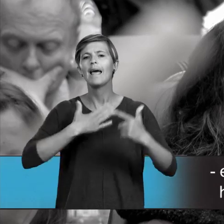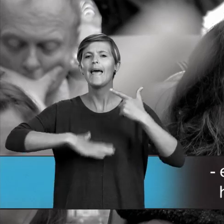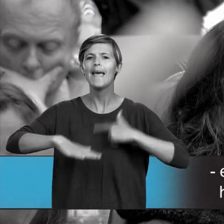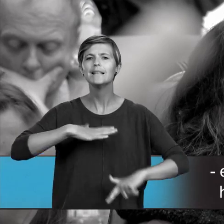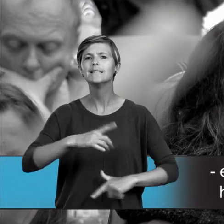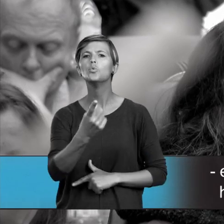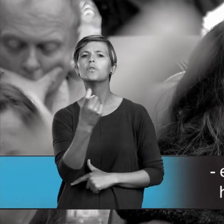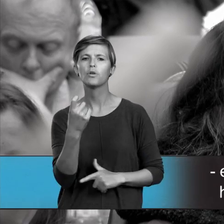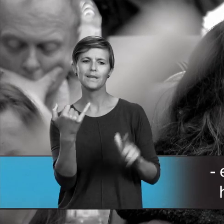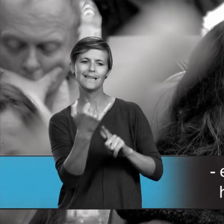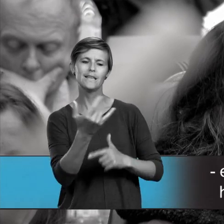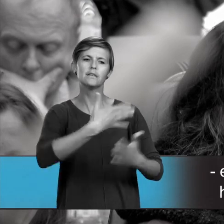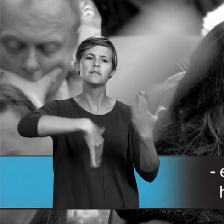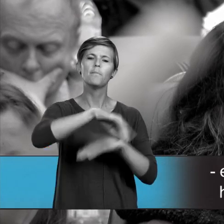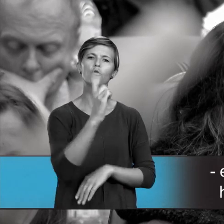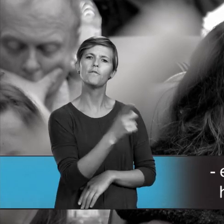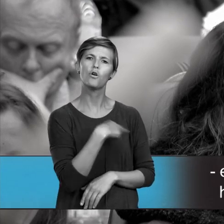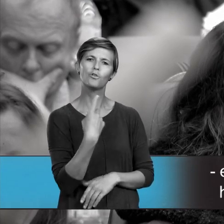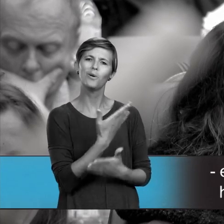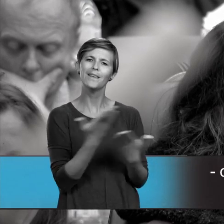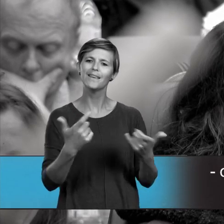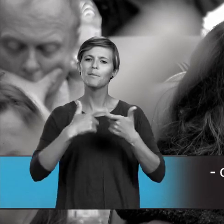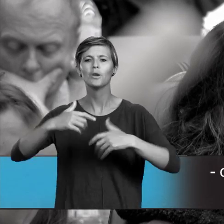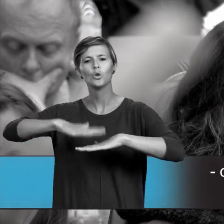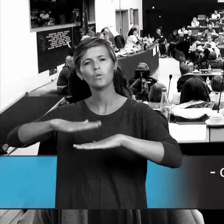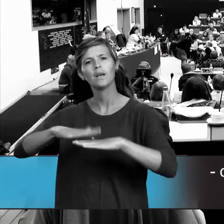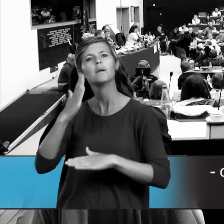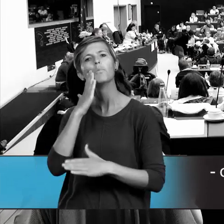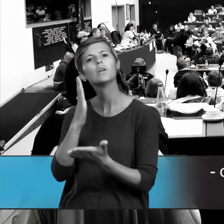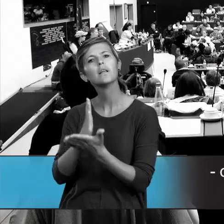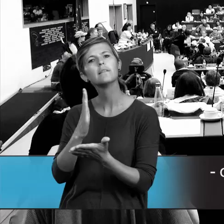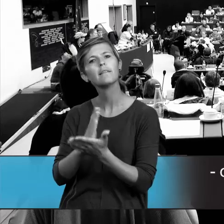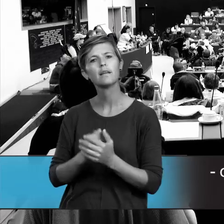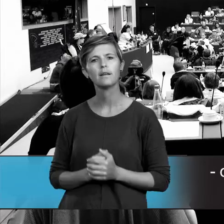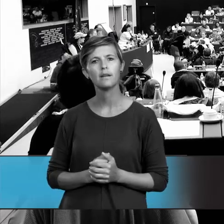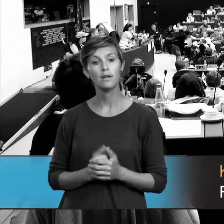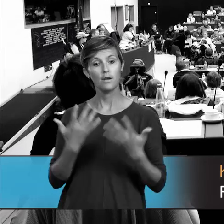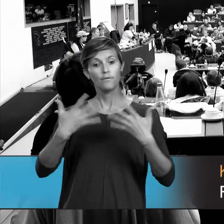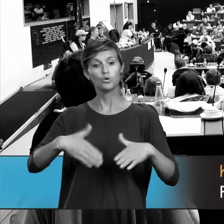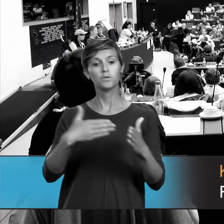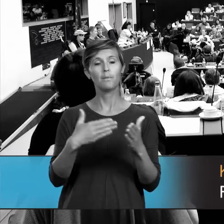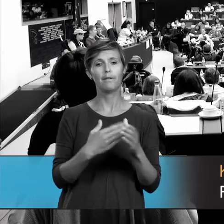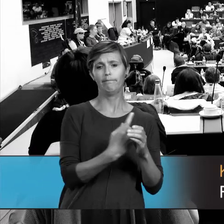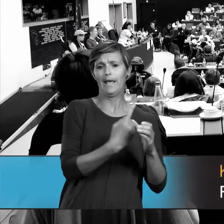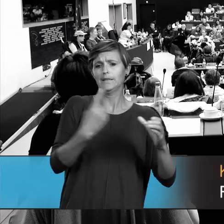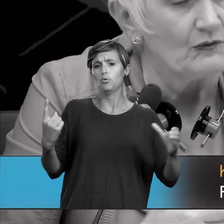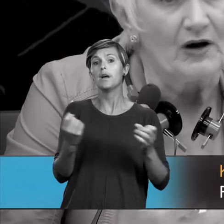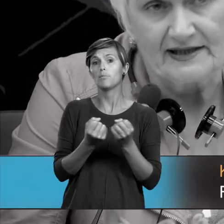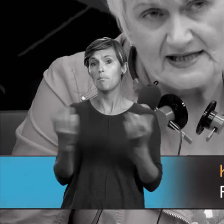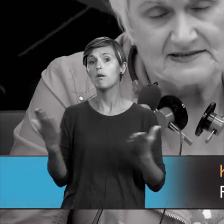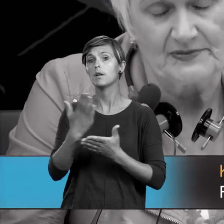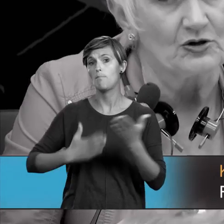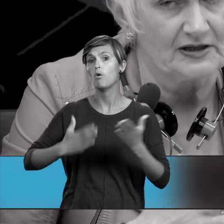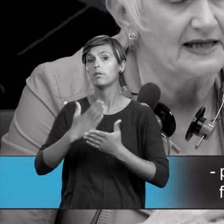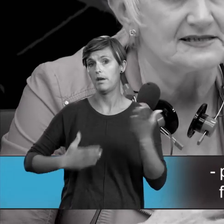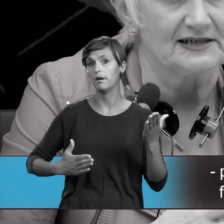og eventuelt helseutfordring i samfunnet vårt, og ikke om grunnleggende borgerrettigheter. Funksjonshemmede har vært ekskludert